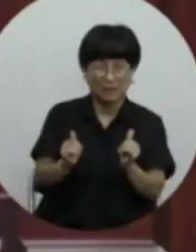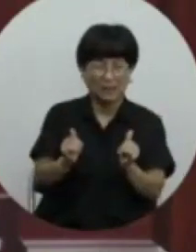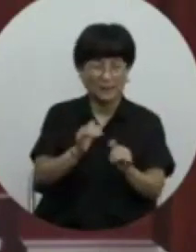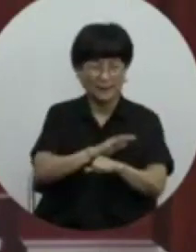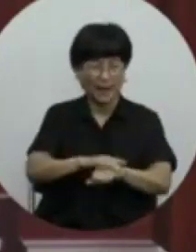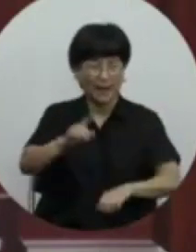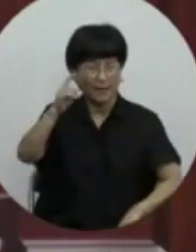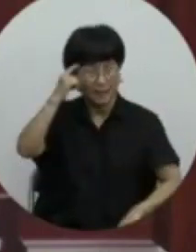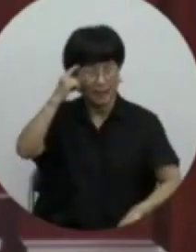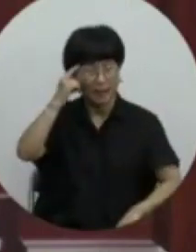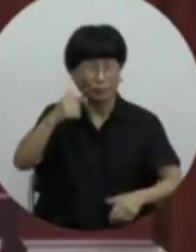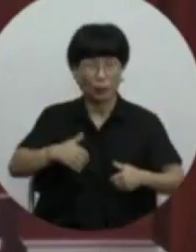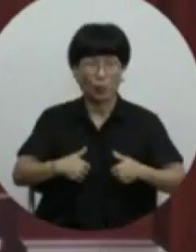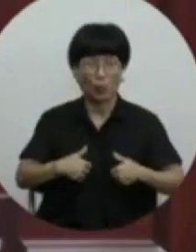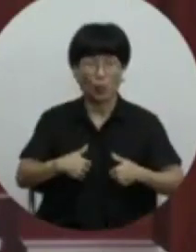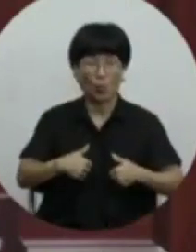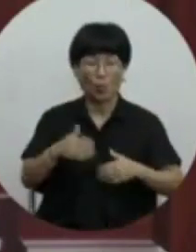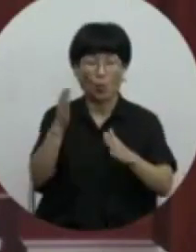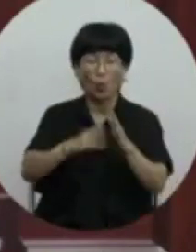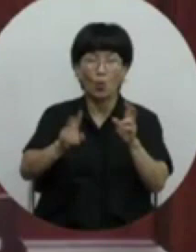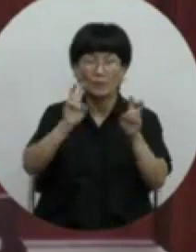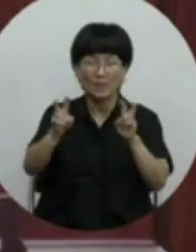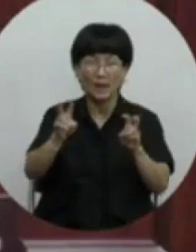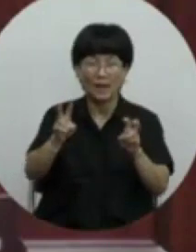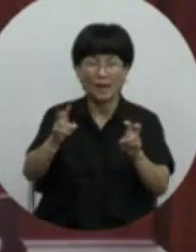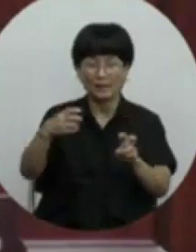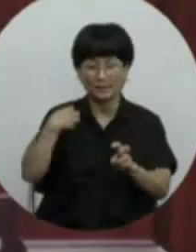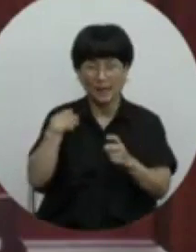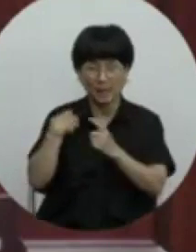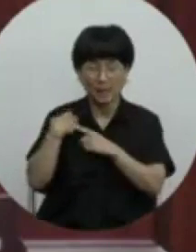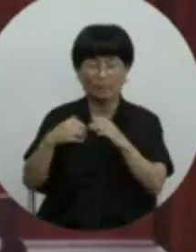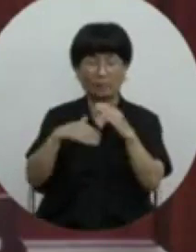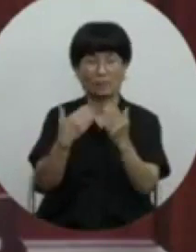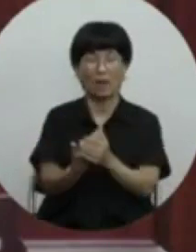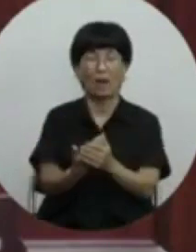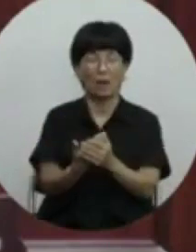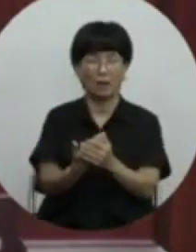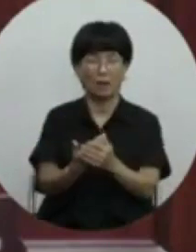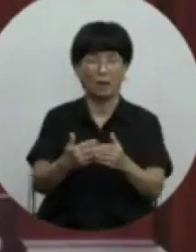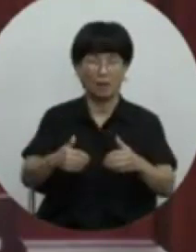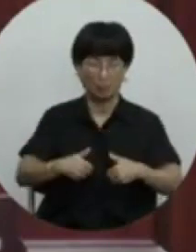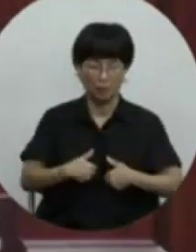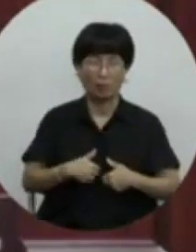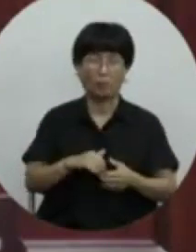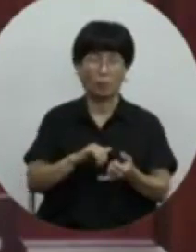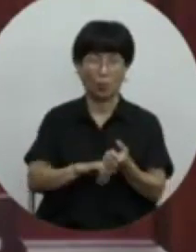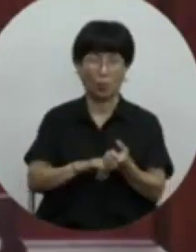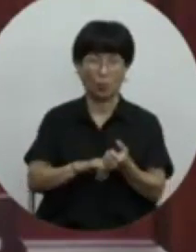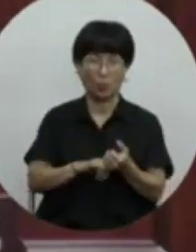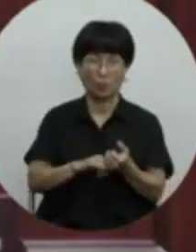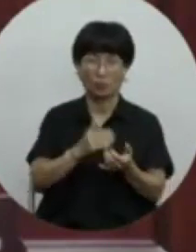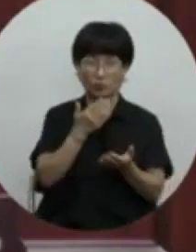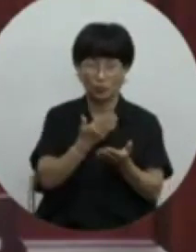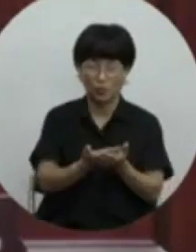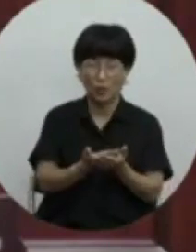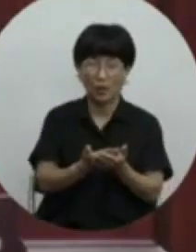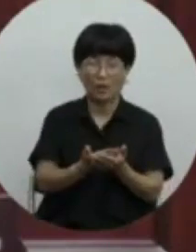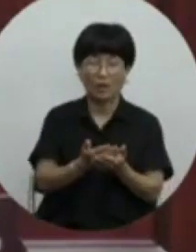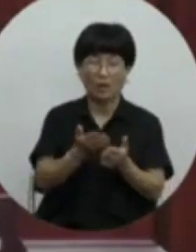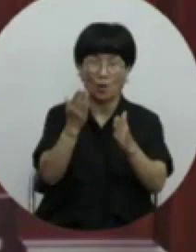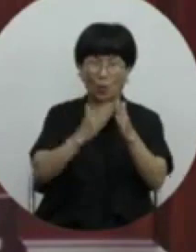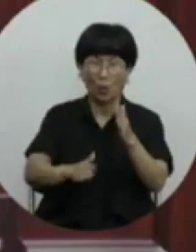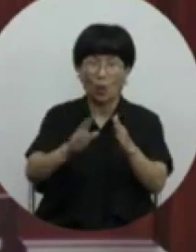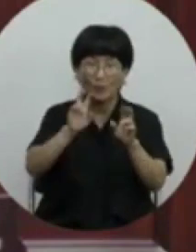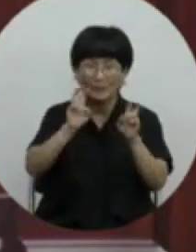하며 공사 전환에 대한 책임을 완전히 져야 한다는 것입니다. 중에서 다시 한번 말씀드립니다. 공사 전환을